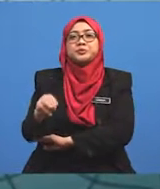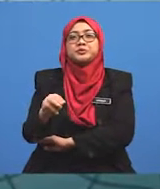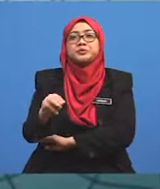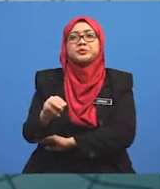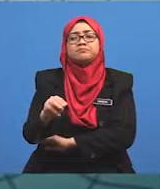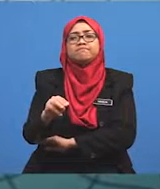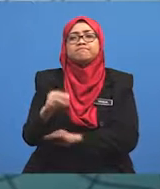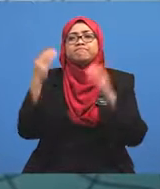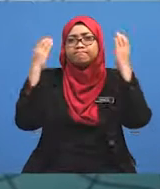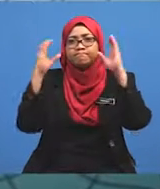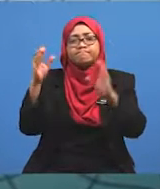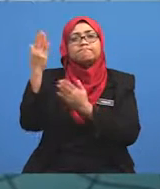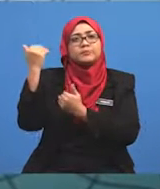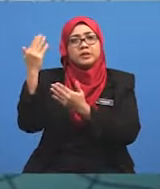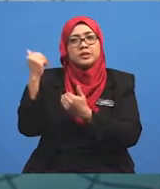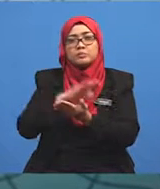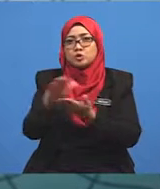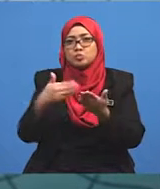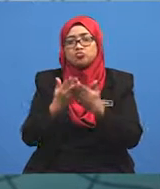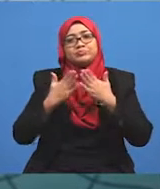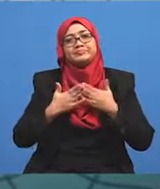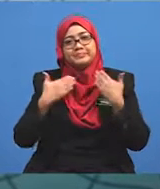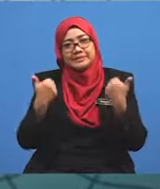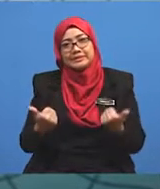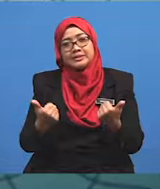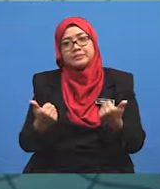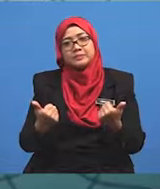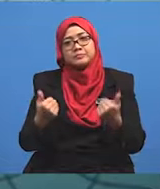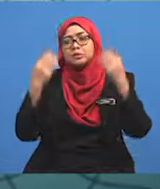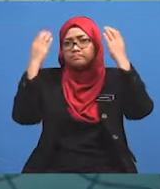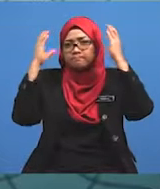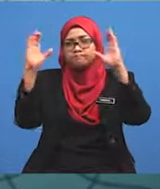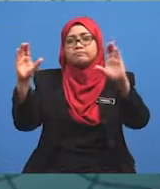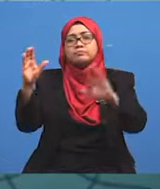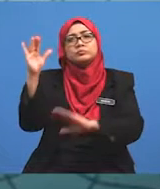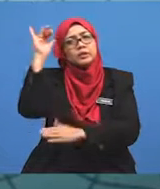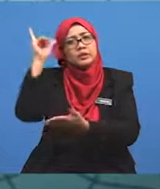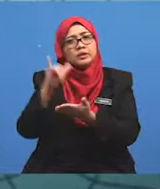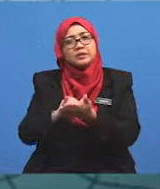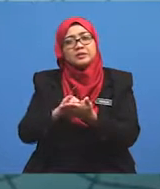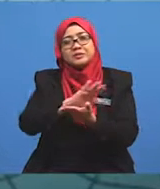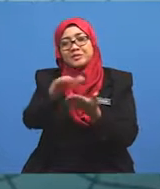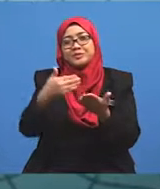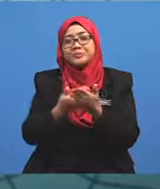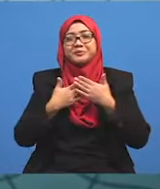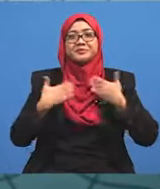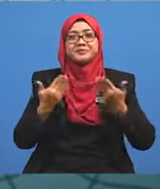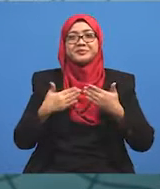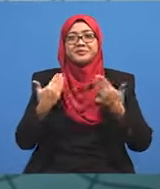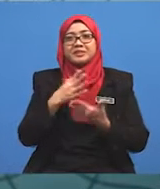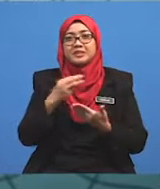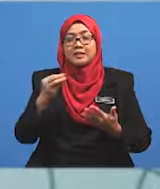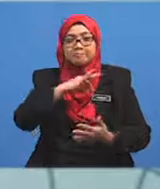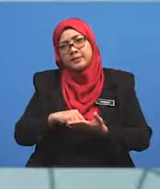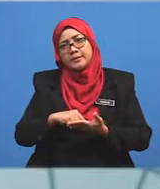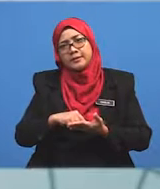semuanya sihat walafiat, mudah-mudahan insyaAllah. Saya yakin anda pasti ceria dan bersemangat untuk belajar pada hari